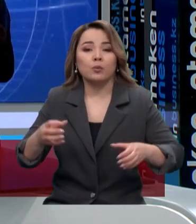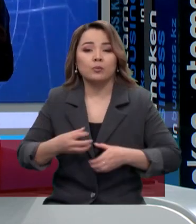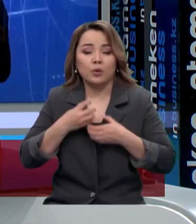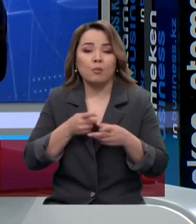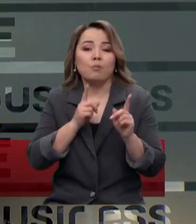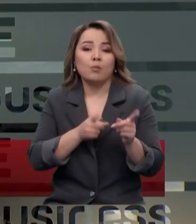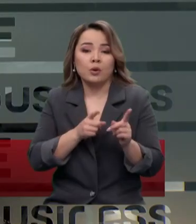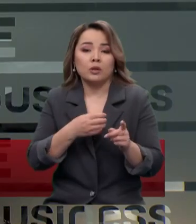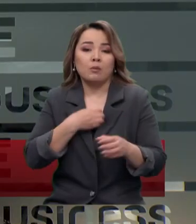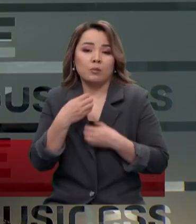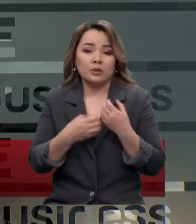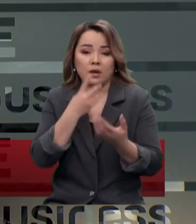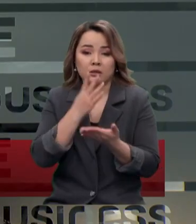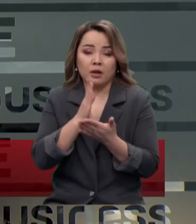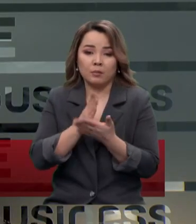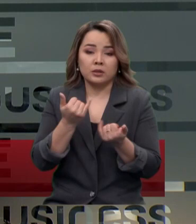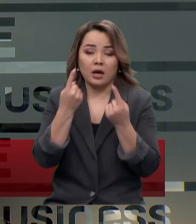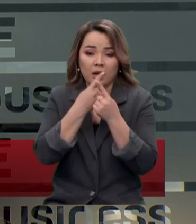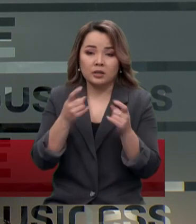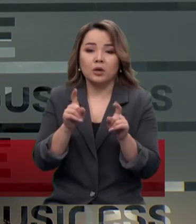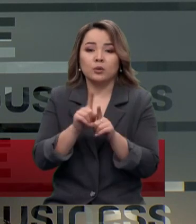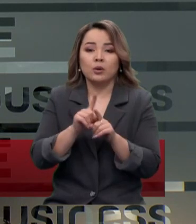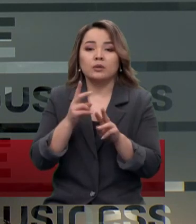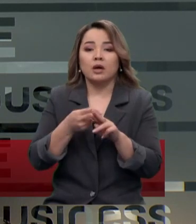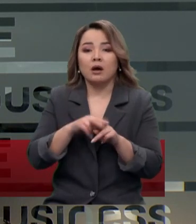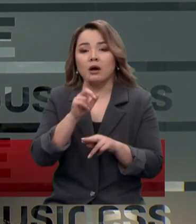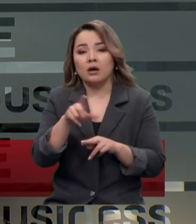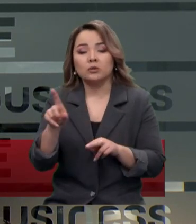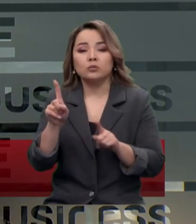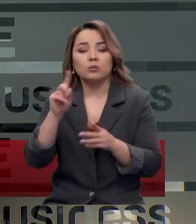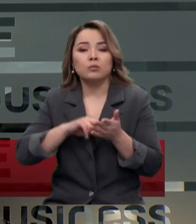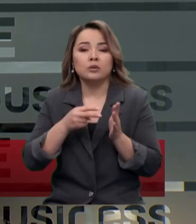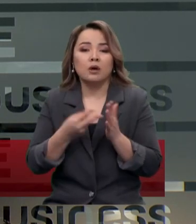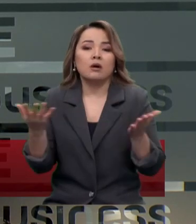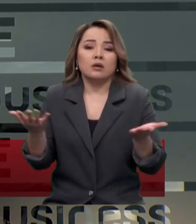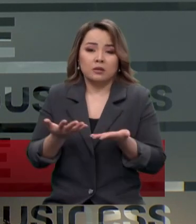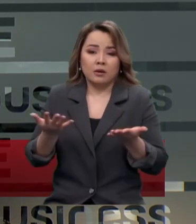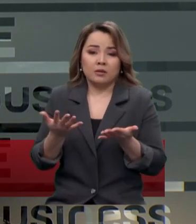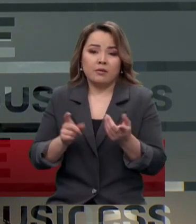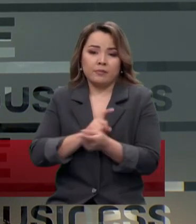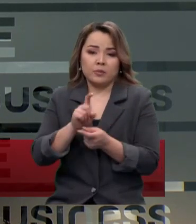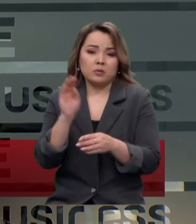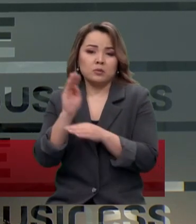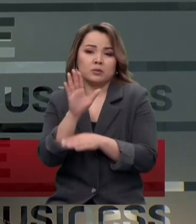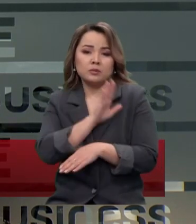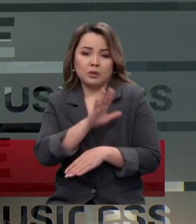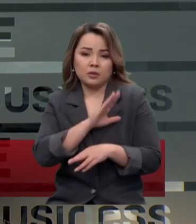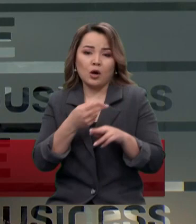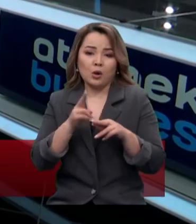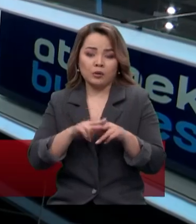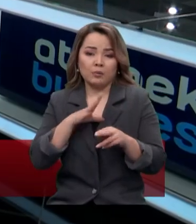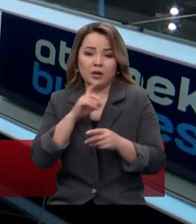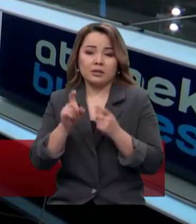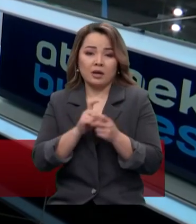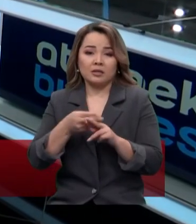алып келеді. Осындай ақпаратты жариялап отырғандардың көздегені не? Әрине, бұлар біріншіден көздеген, олар ондай